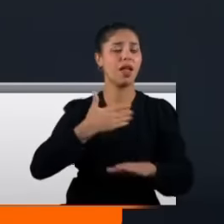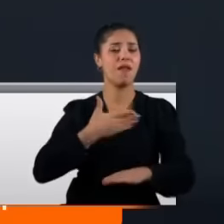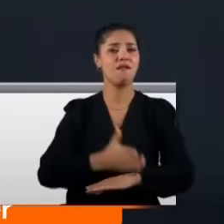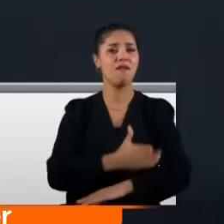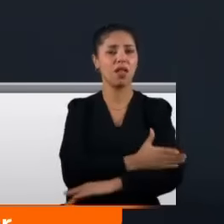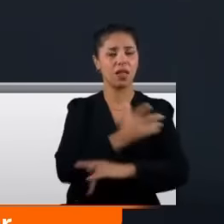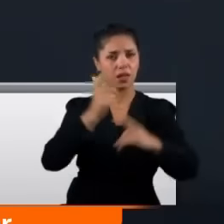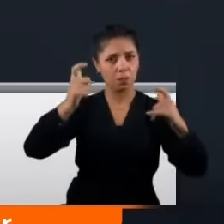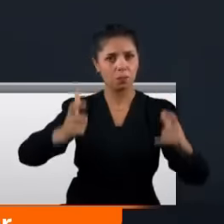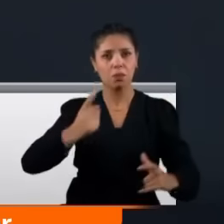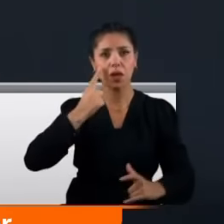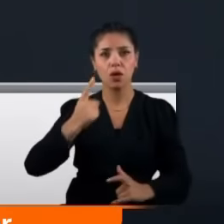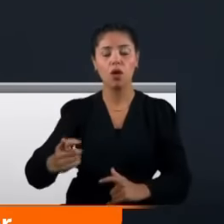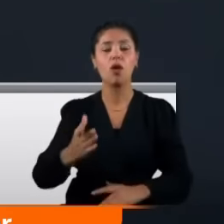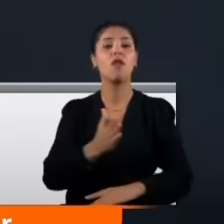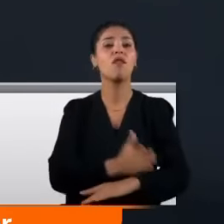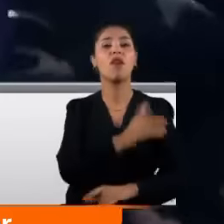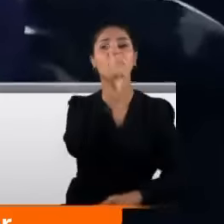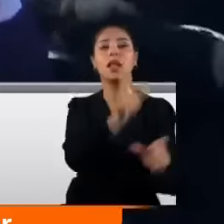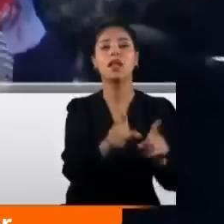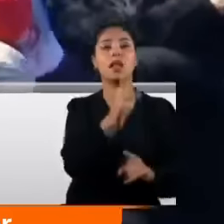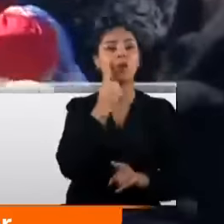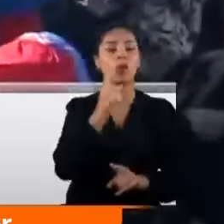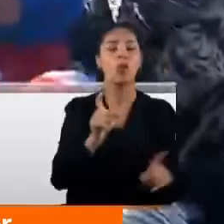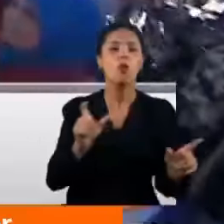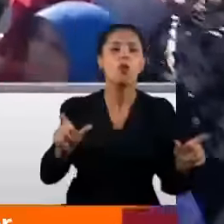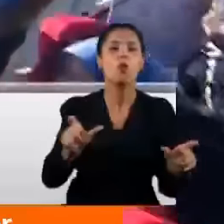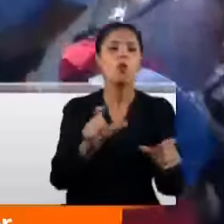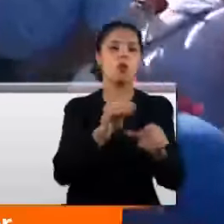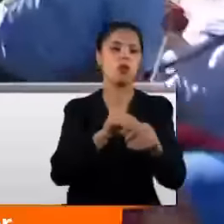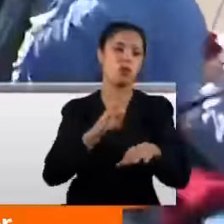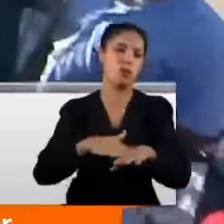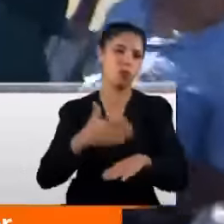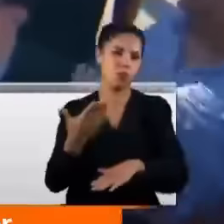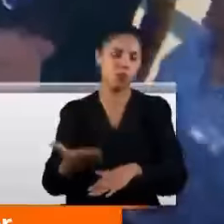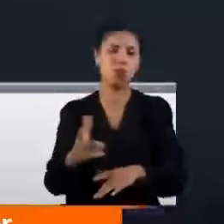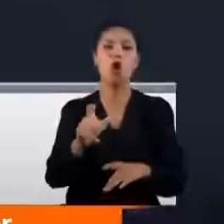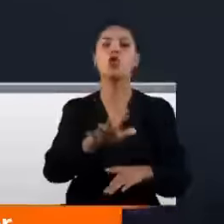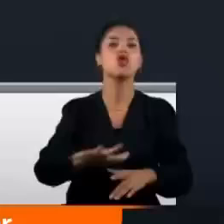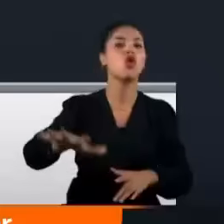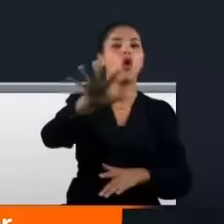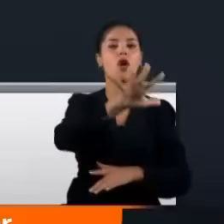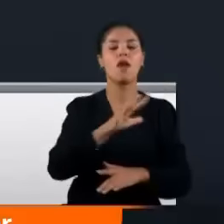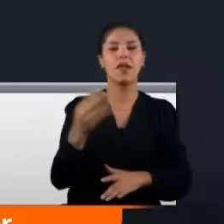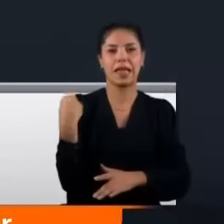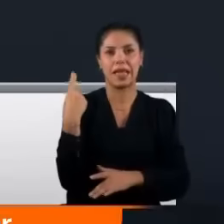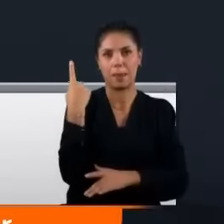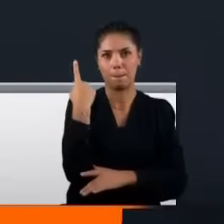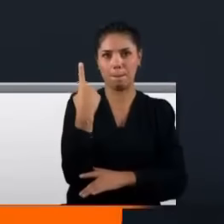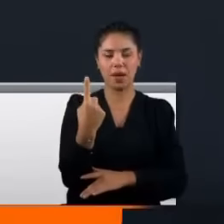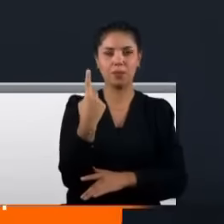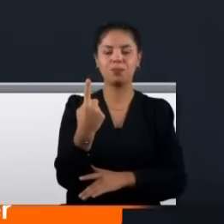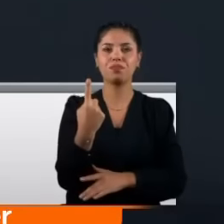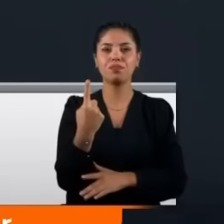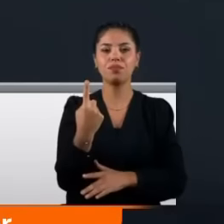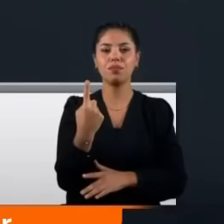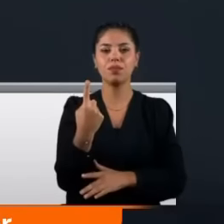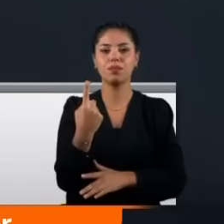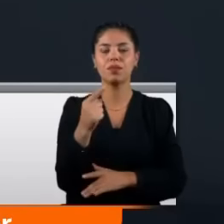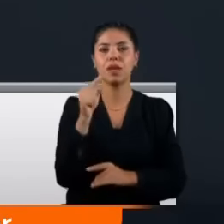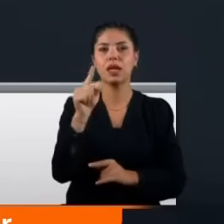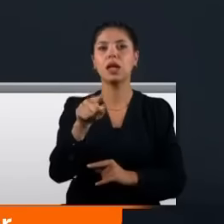vatanımızı ve vatandaşlarımızı korumak için yapıyoruz. Coğrafyamızın yeni bir